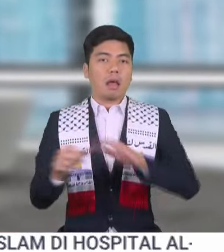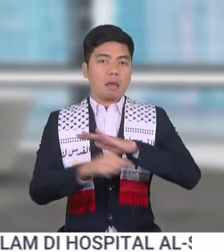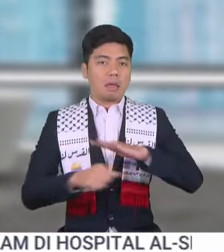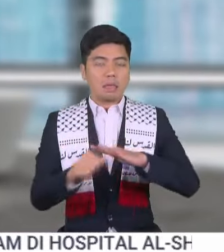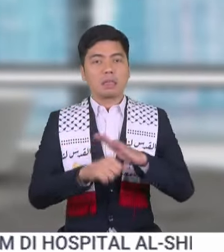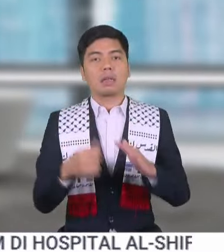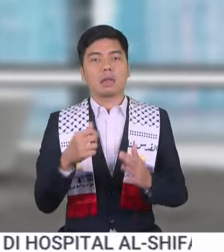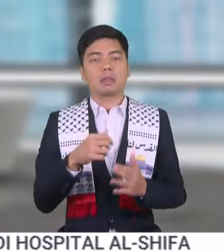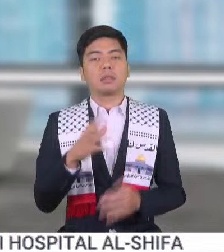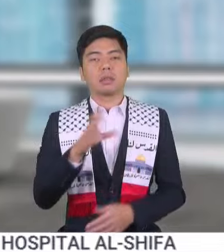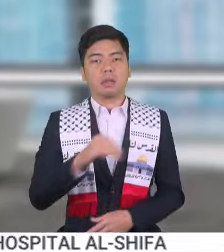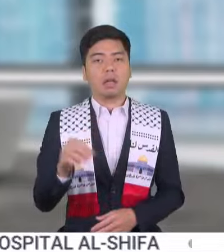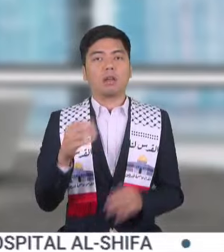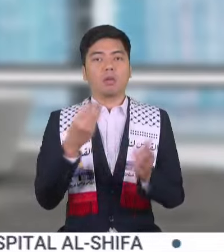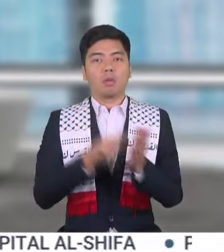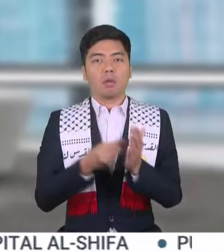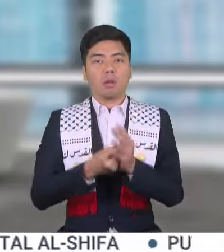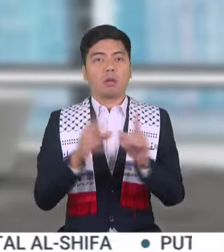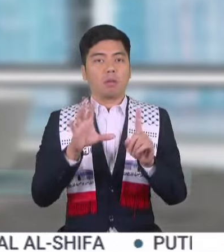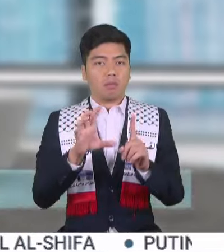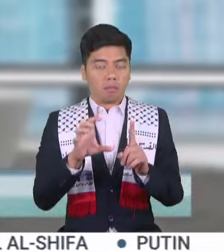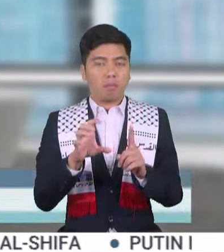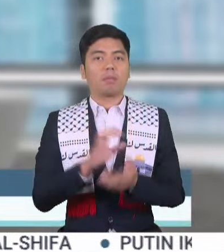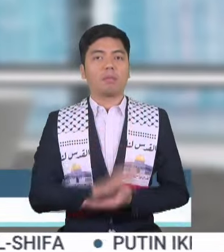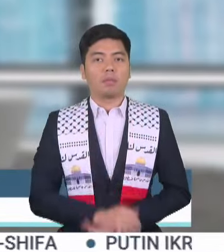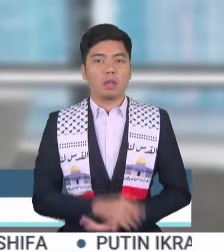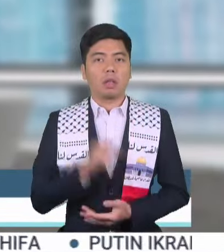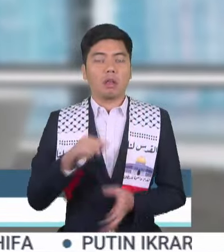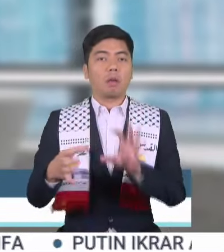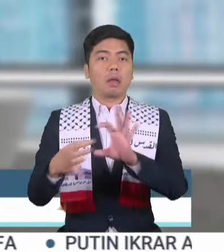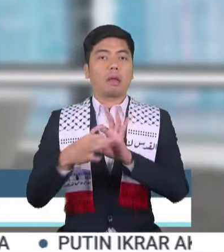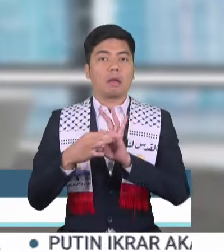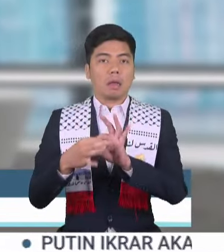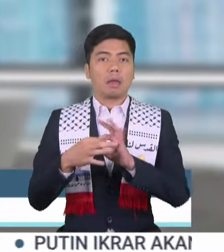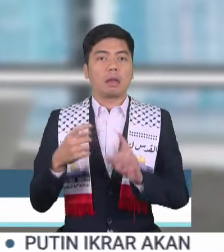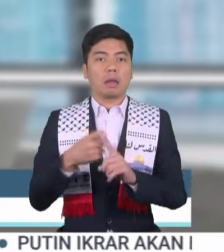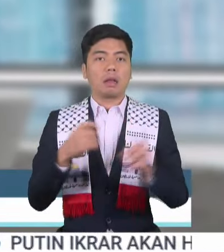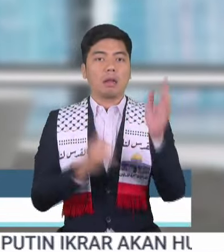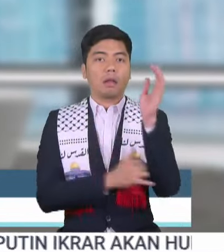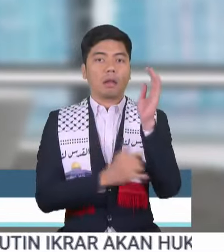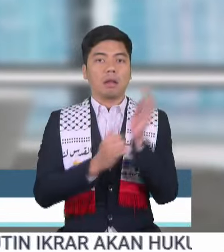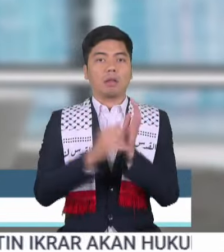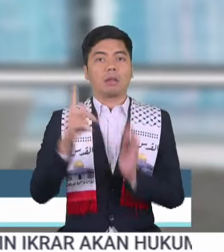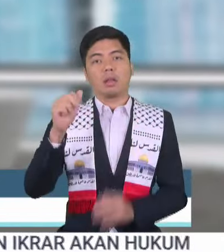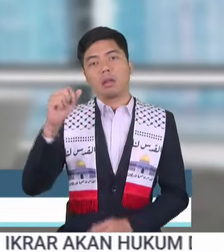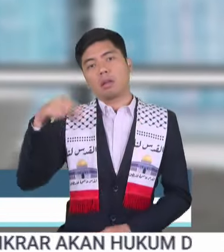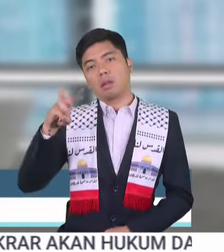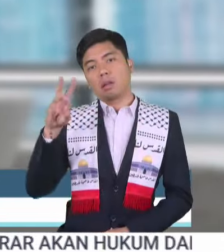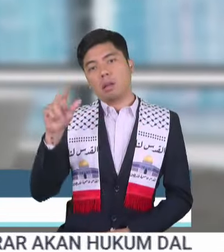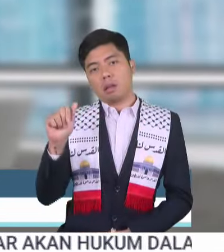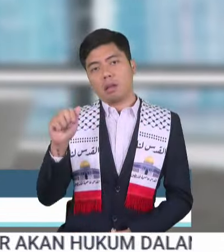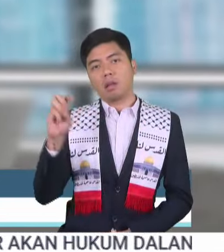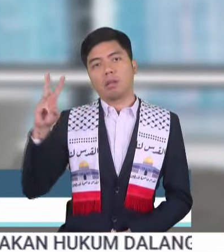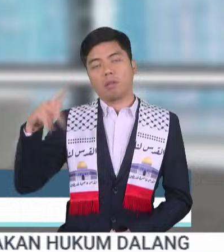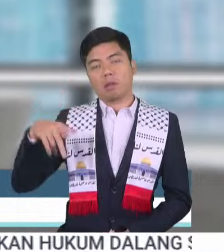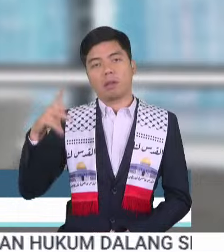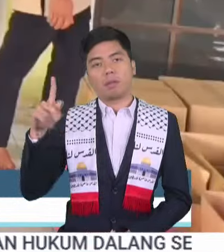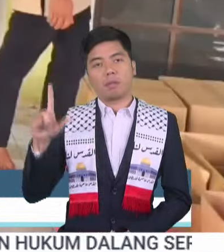RM150. Sumbangan Persatuan Alumni Maktab Mahmud mendapat kerjasama Masjid dan Yayasan Takwa Wilayah Persekutuan Kuala Lumpur.